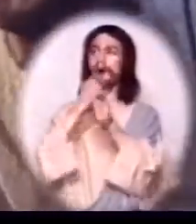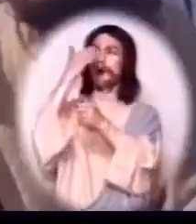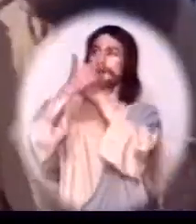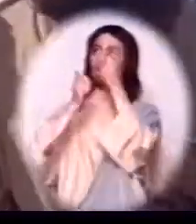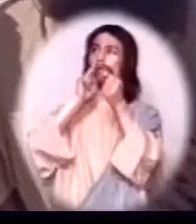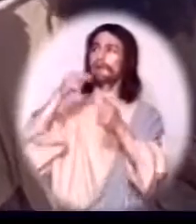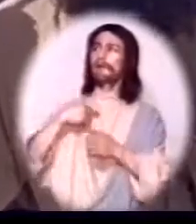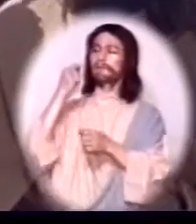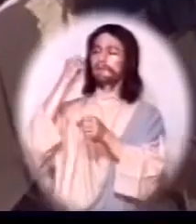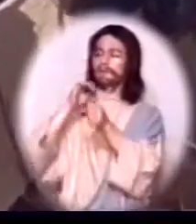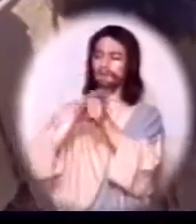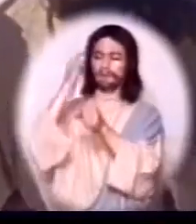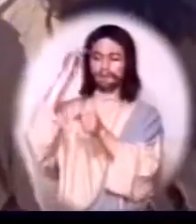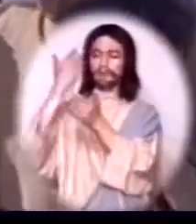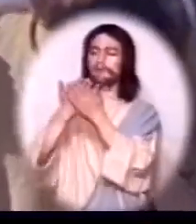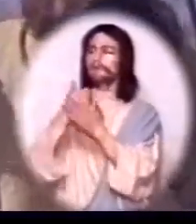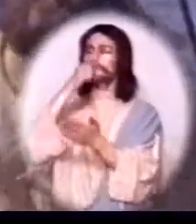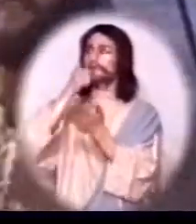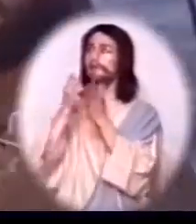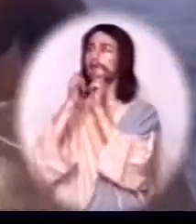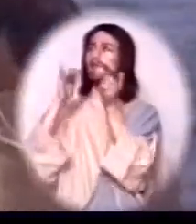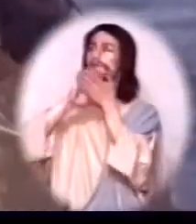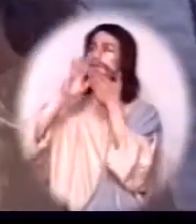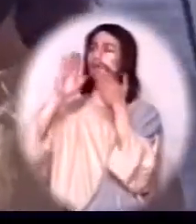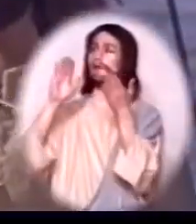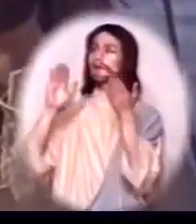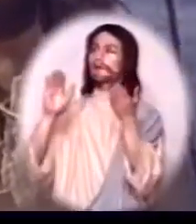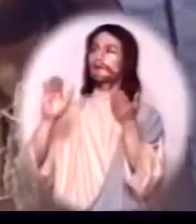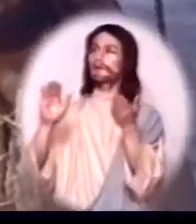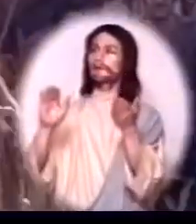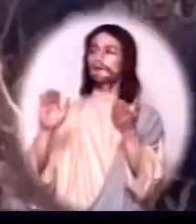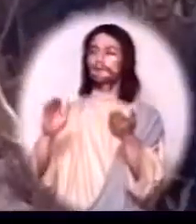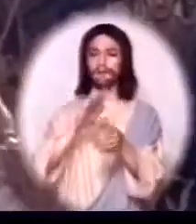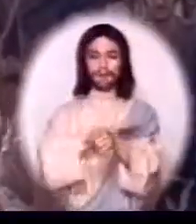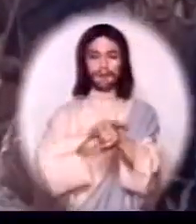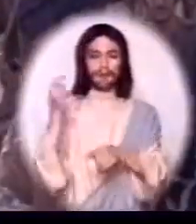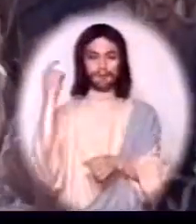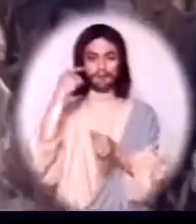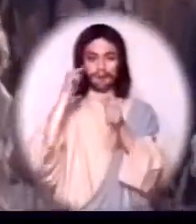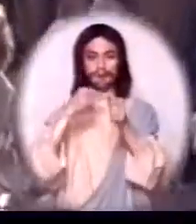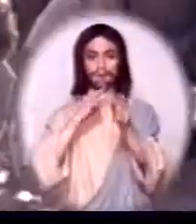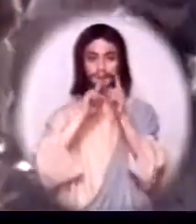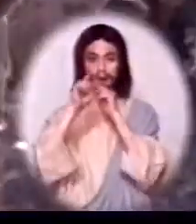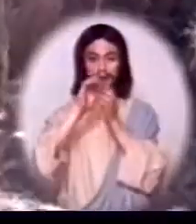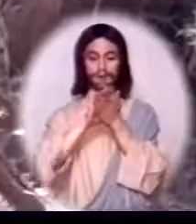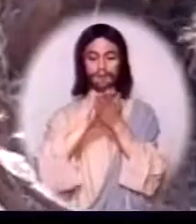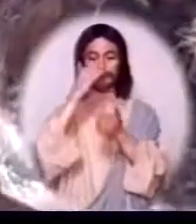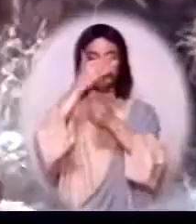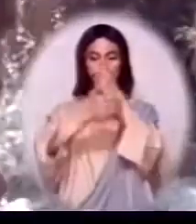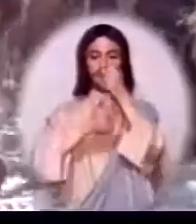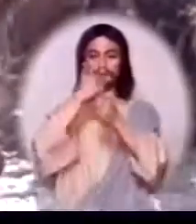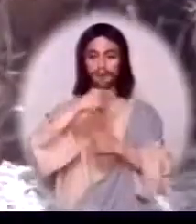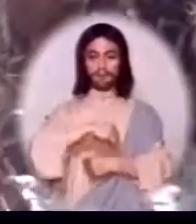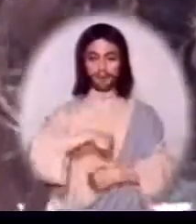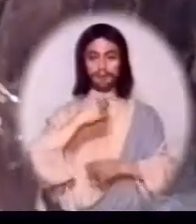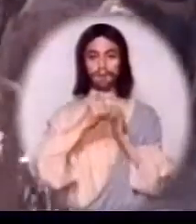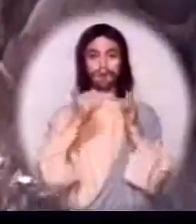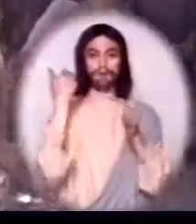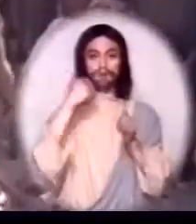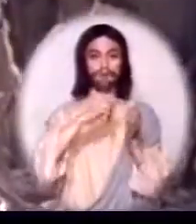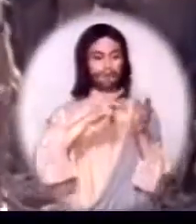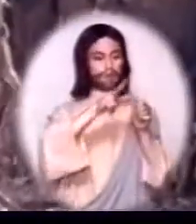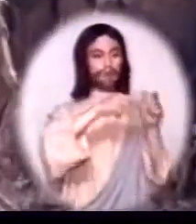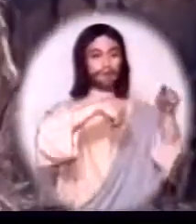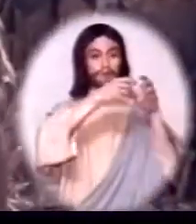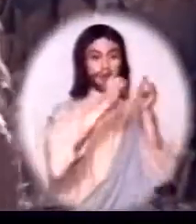말하기를 하나님이여 불쌍히 여기소서, 저는 죄인입니다. 잘 들으라 내 말을. 하나님께 의롭다함을 받은